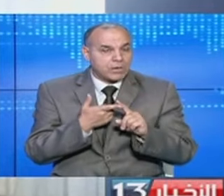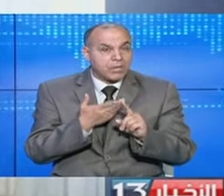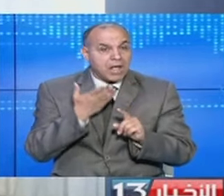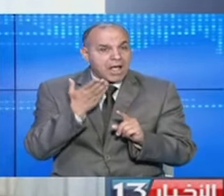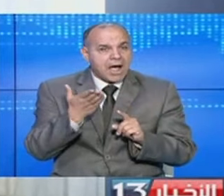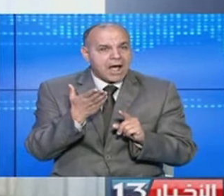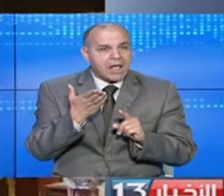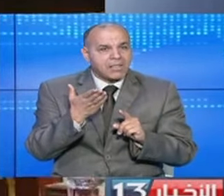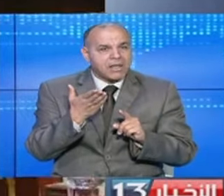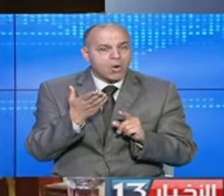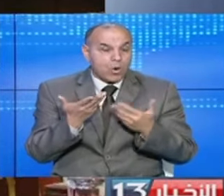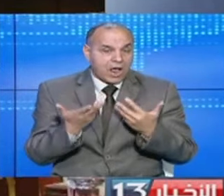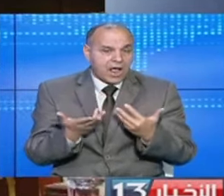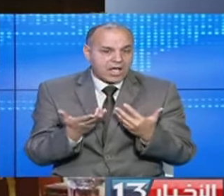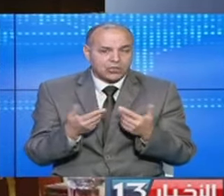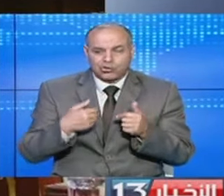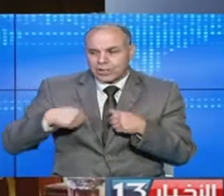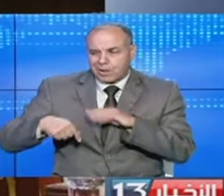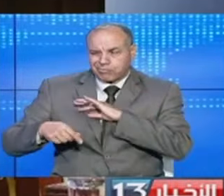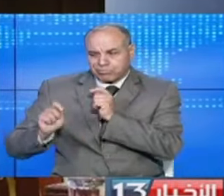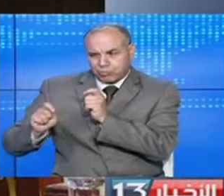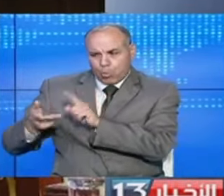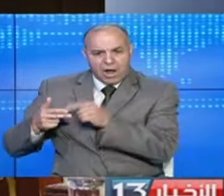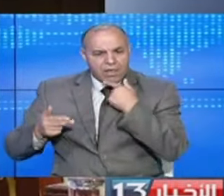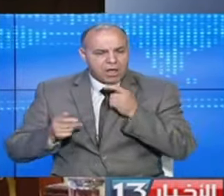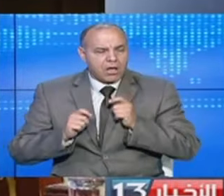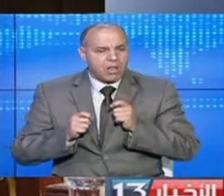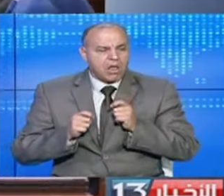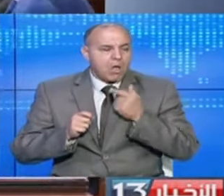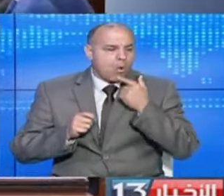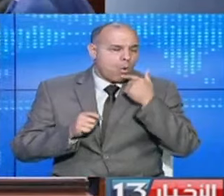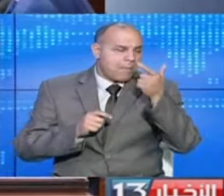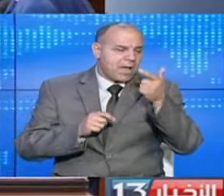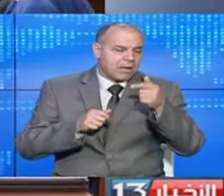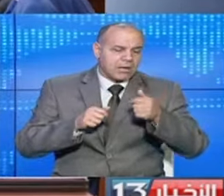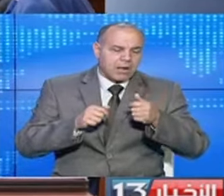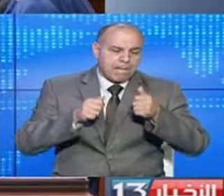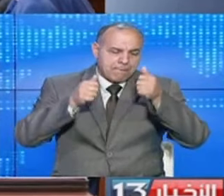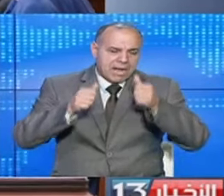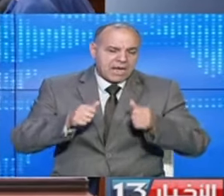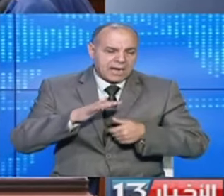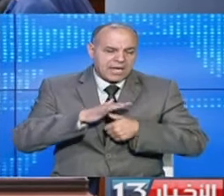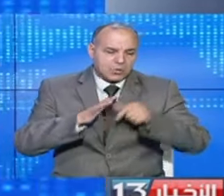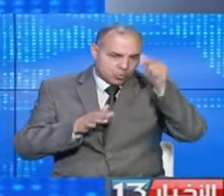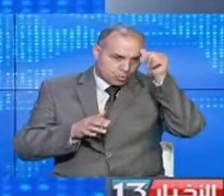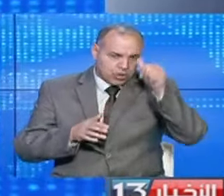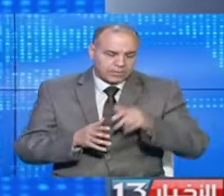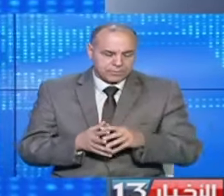لا تكون امتدادا لأي جهة سياسية وفق بلاغ لرئاسة الجمهورية.